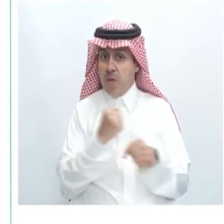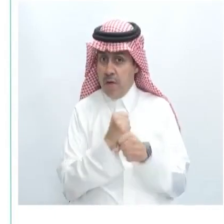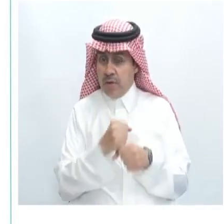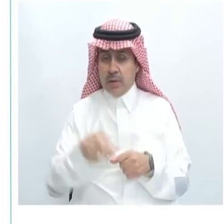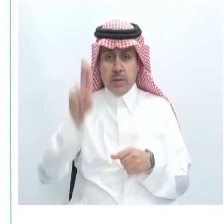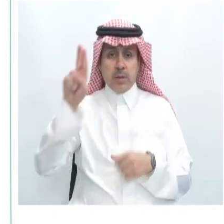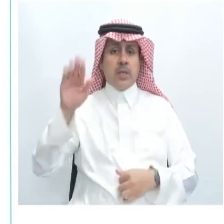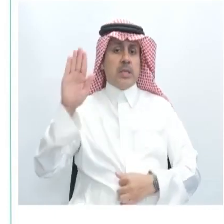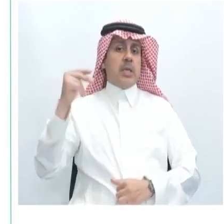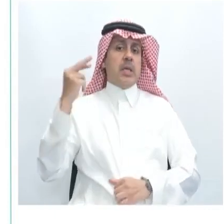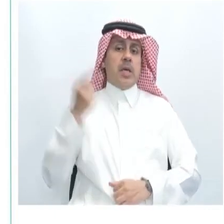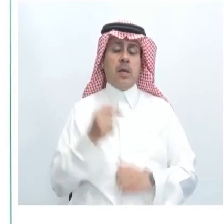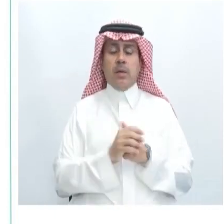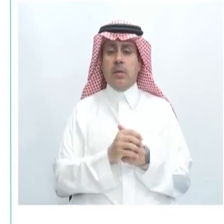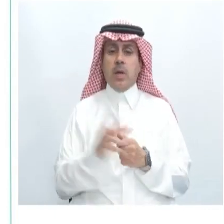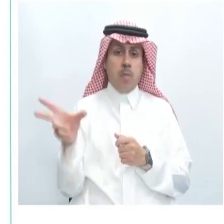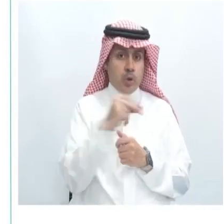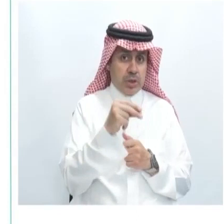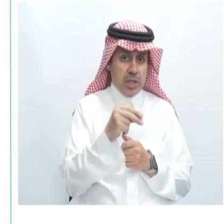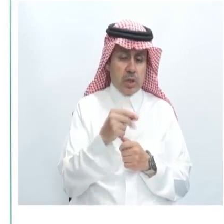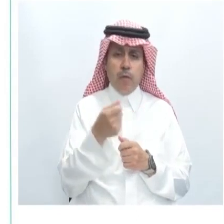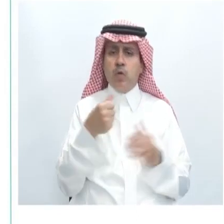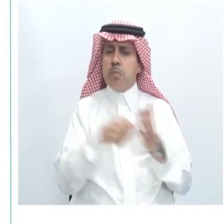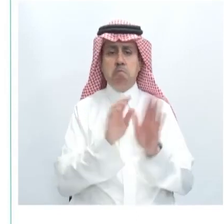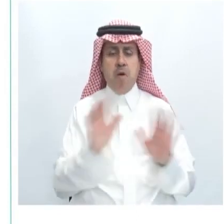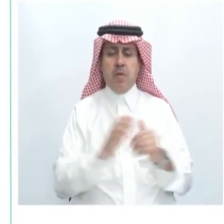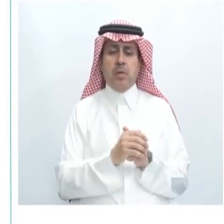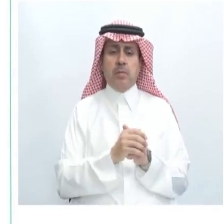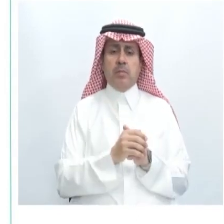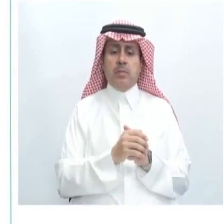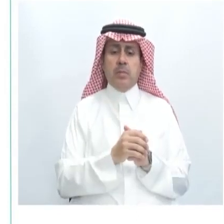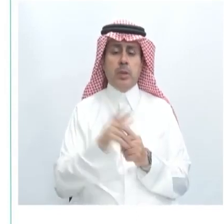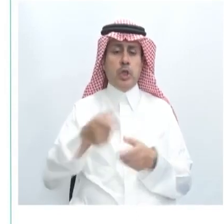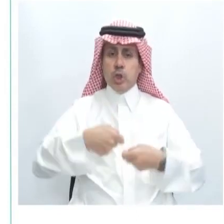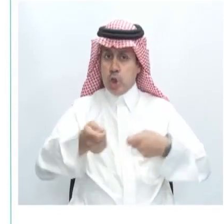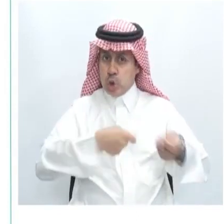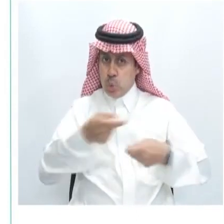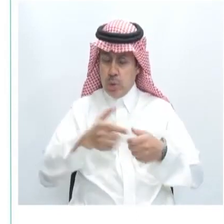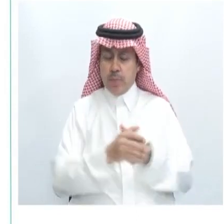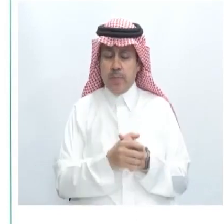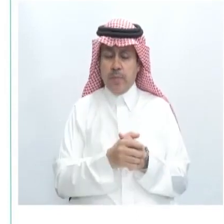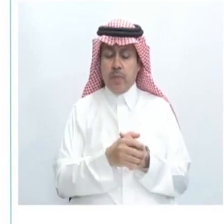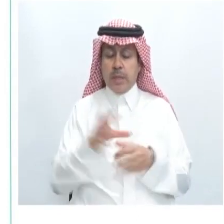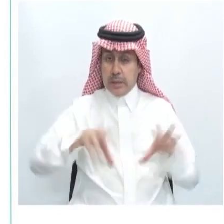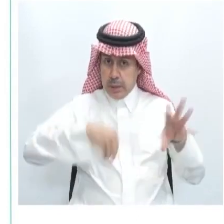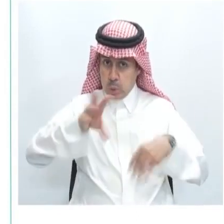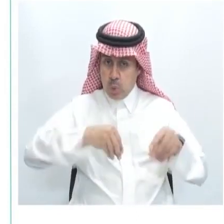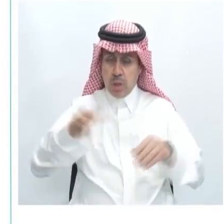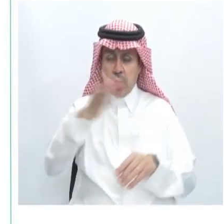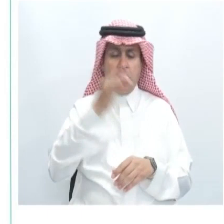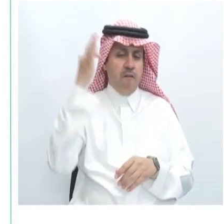الزاميه في مثلا منتجات المجانيه او في حاله التسويق لفكره متى يكون لدينا تسويق مجاني